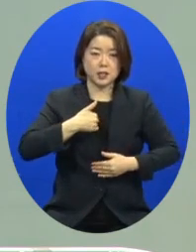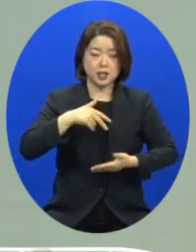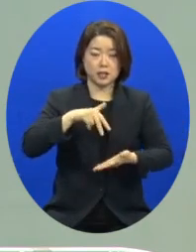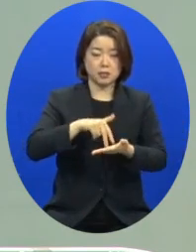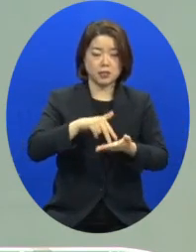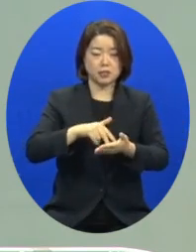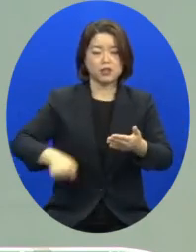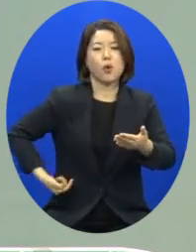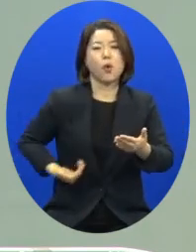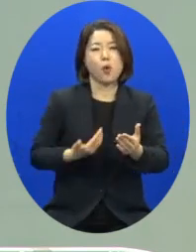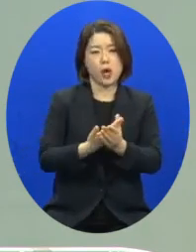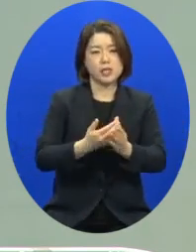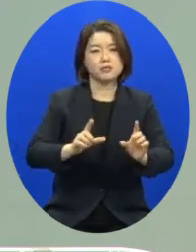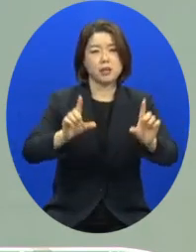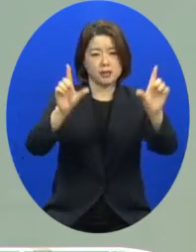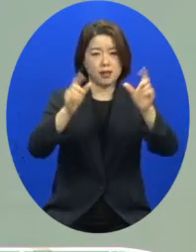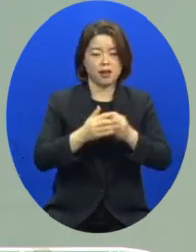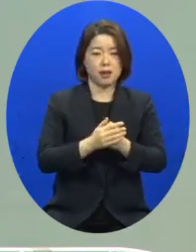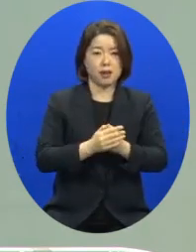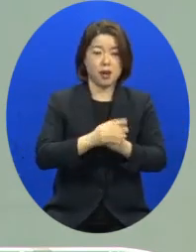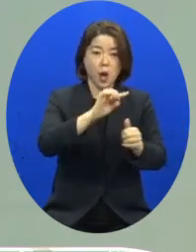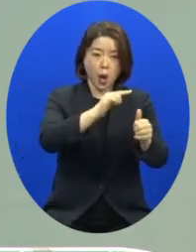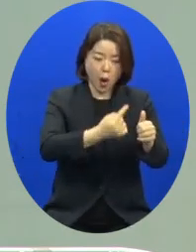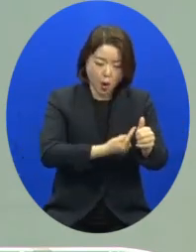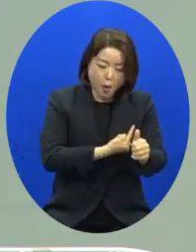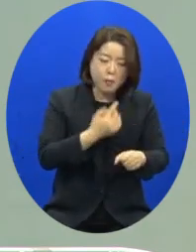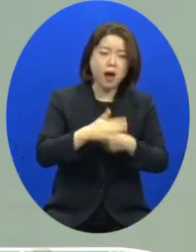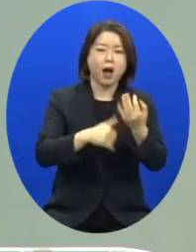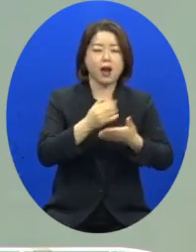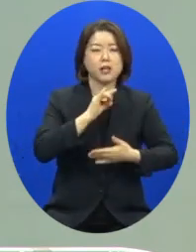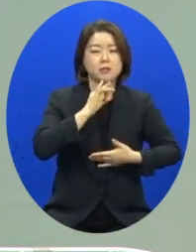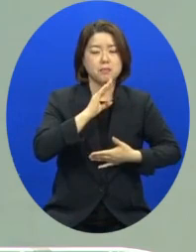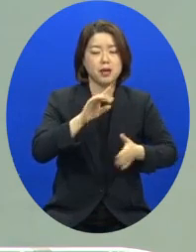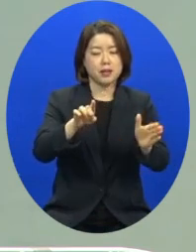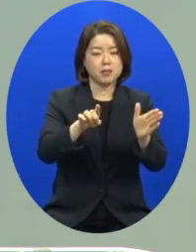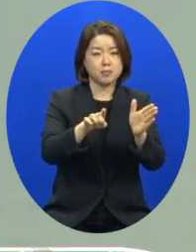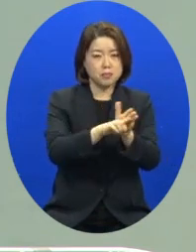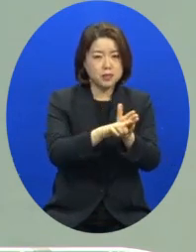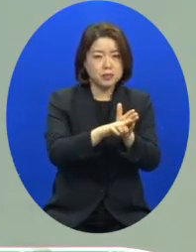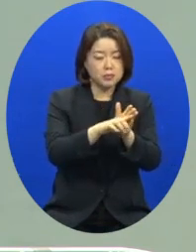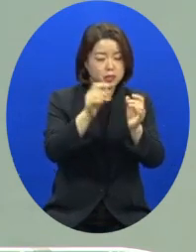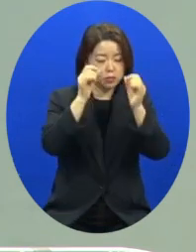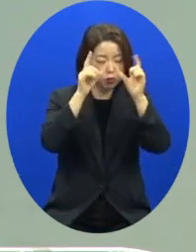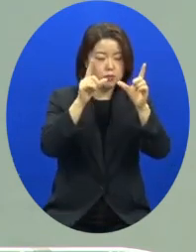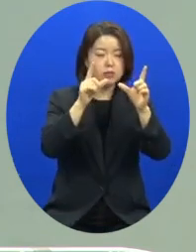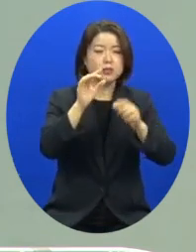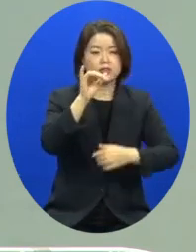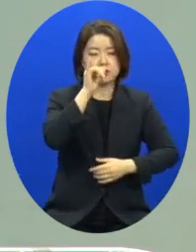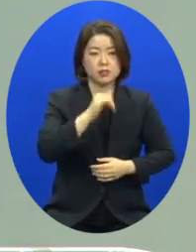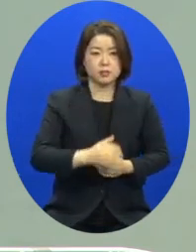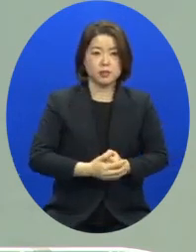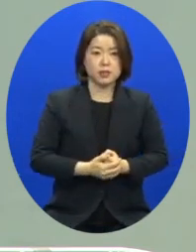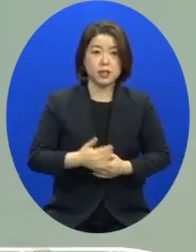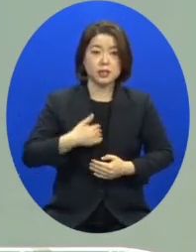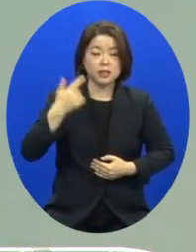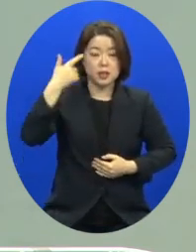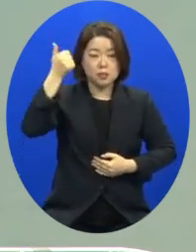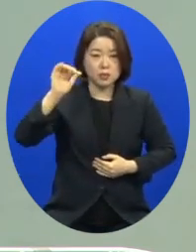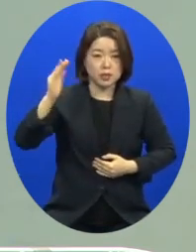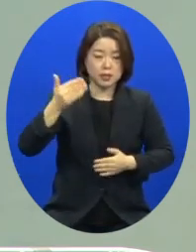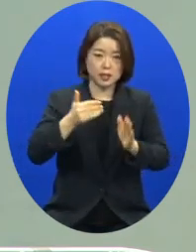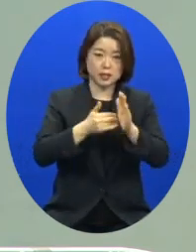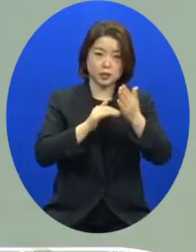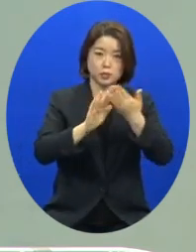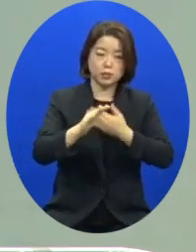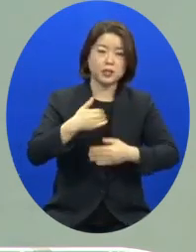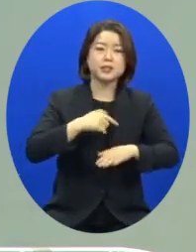날입니다. 비로소 제가 하나님만 붙잡는 믿음의 눈이 뜨인 겁니다. 제가 목사가 되고